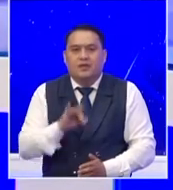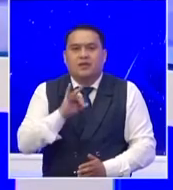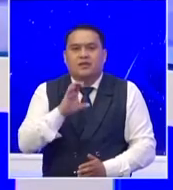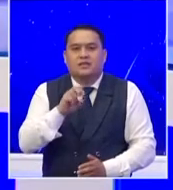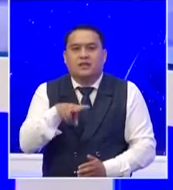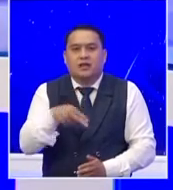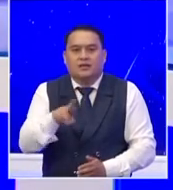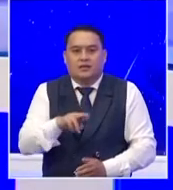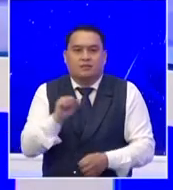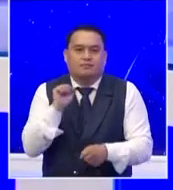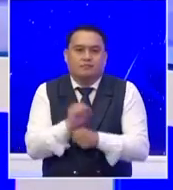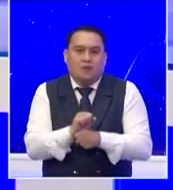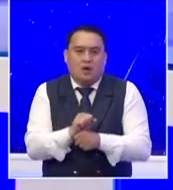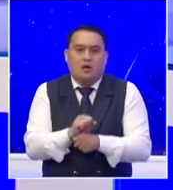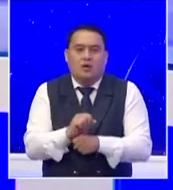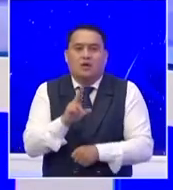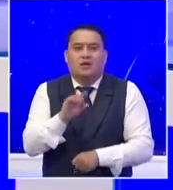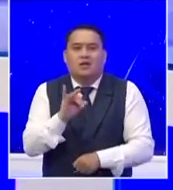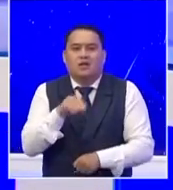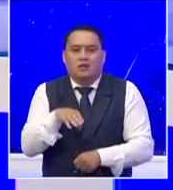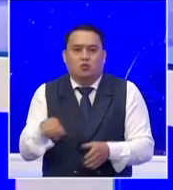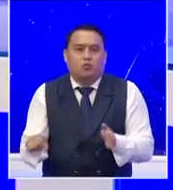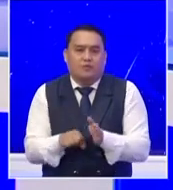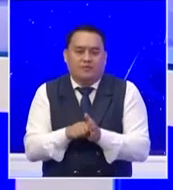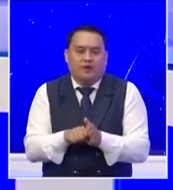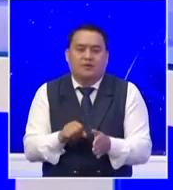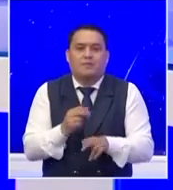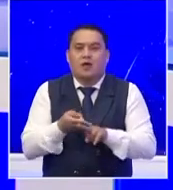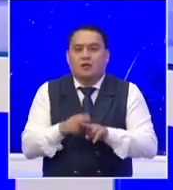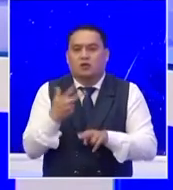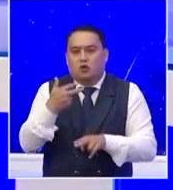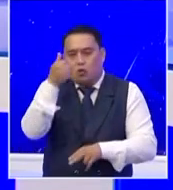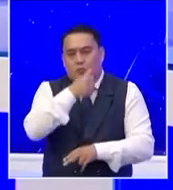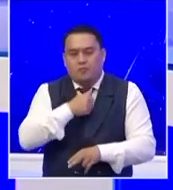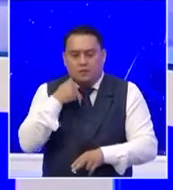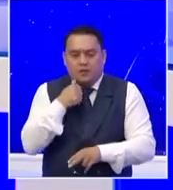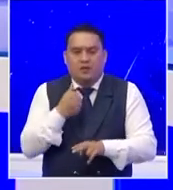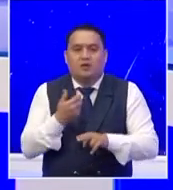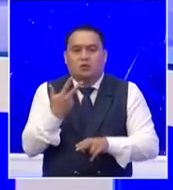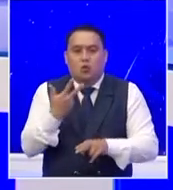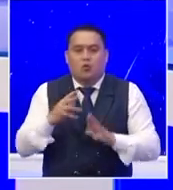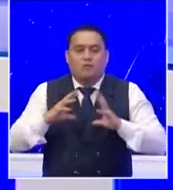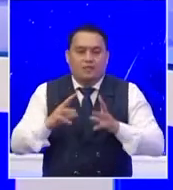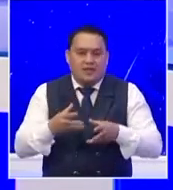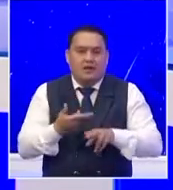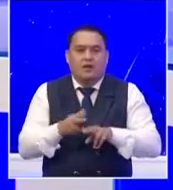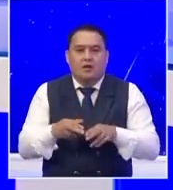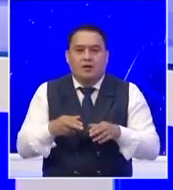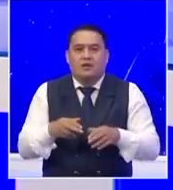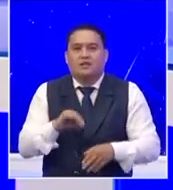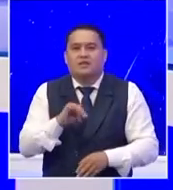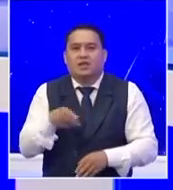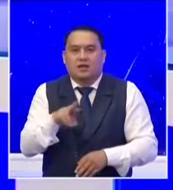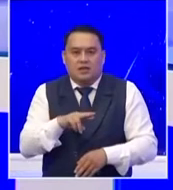Исландия прекращает добычу китов в коммерческих целях. Это одна из трех стран в мире, практикующая такую деятельность. В последние годы дела в